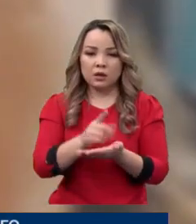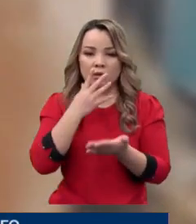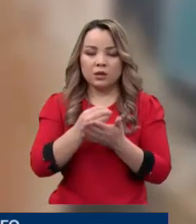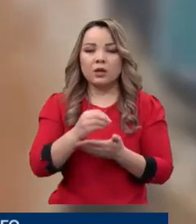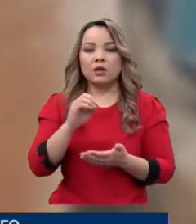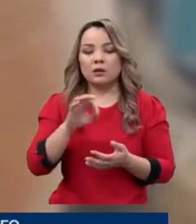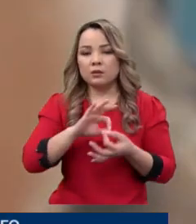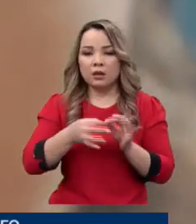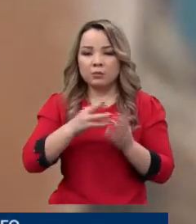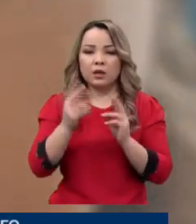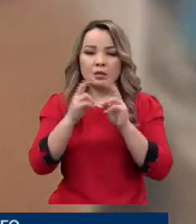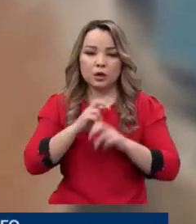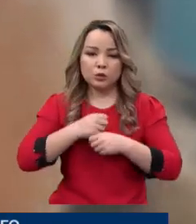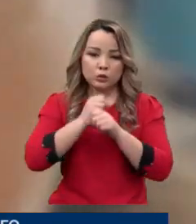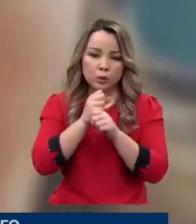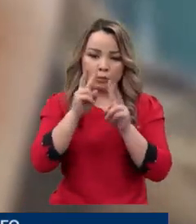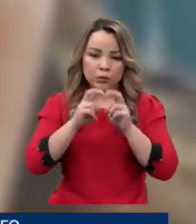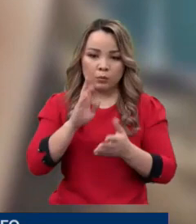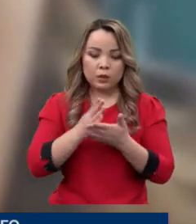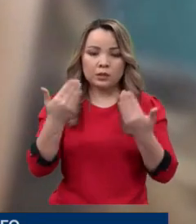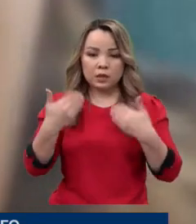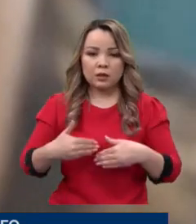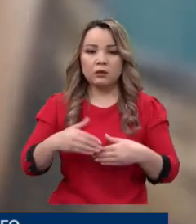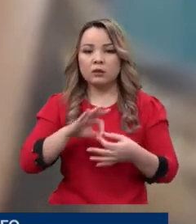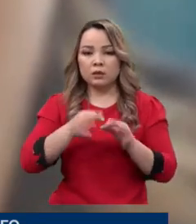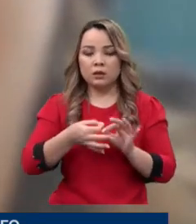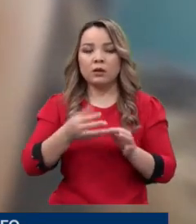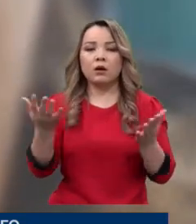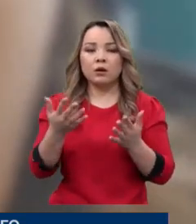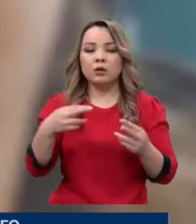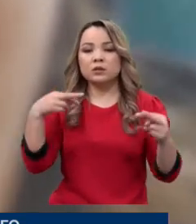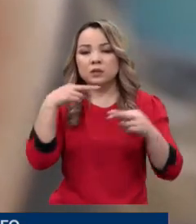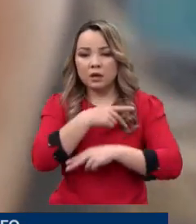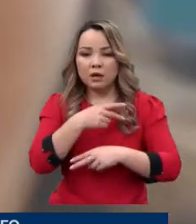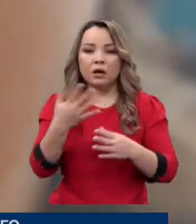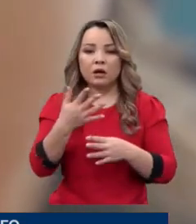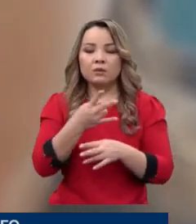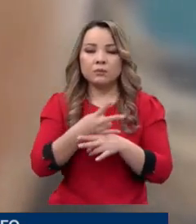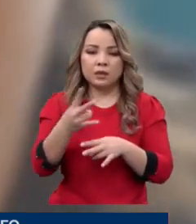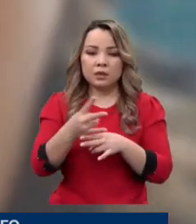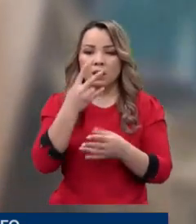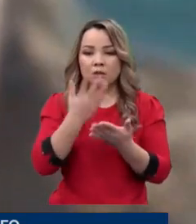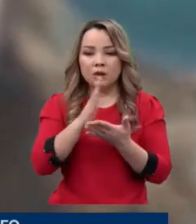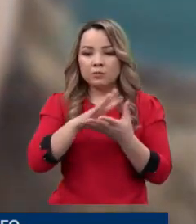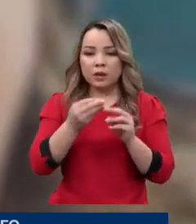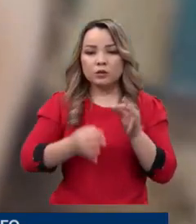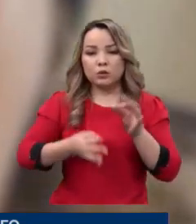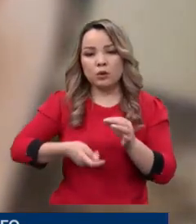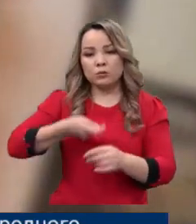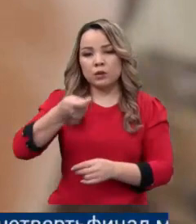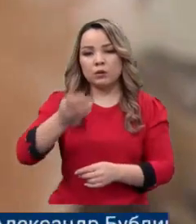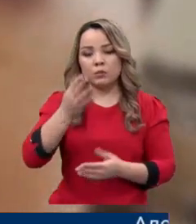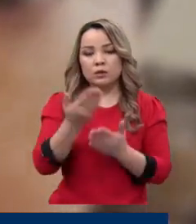егемендік сараптамадан өткіземін. Ол иттің денесін және қандай у, қандай әсер берді, сосын сотқа жүгінемін